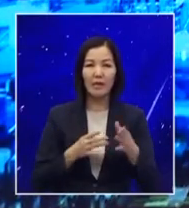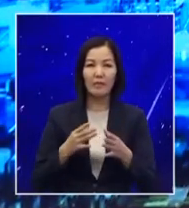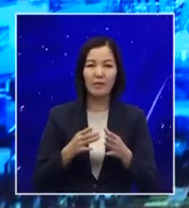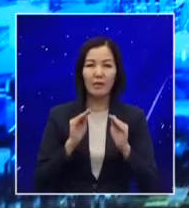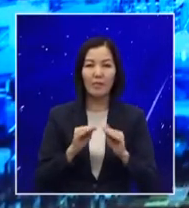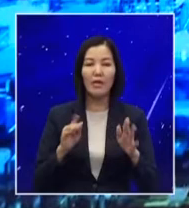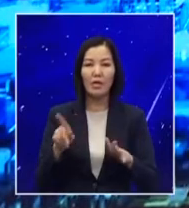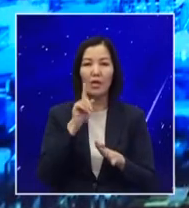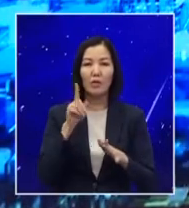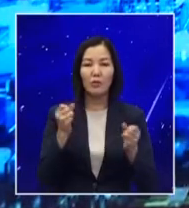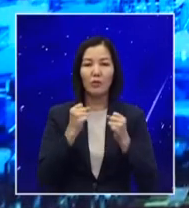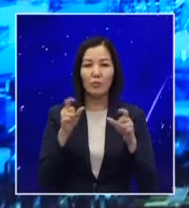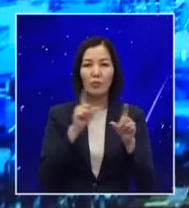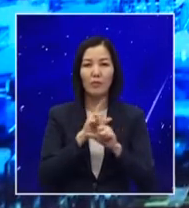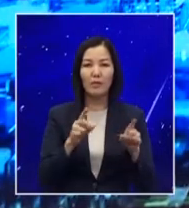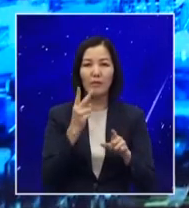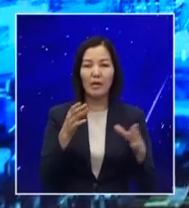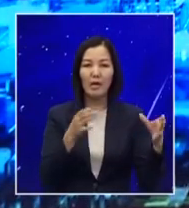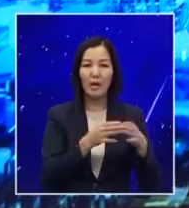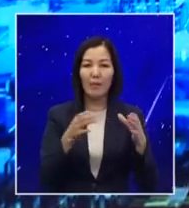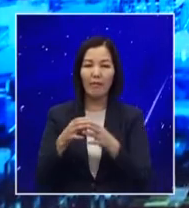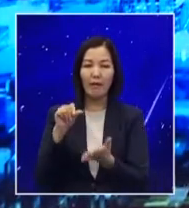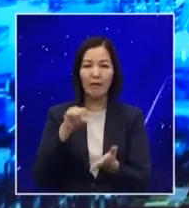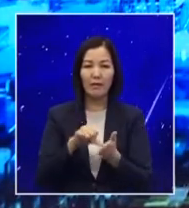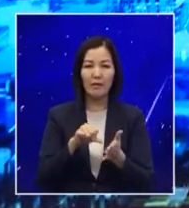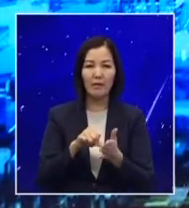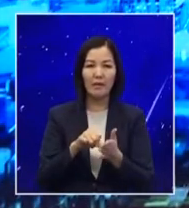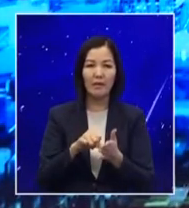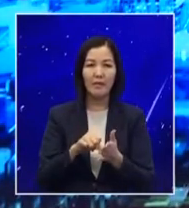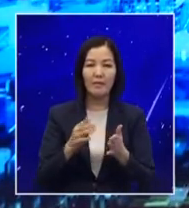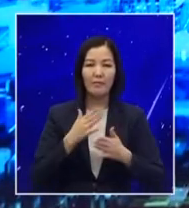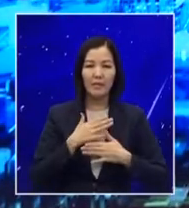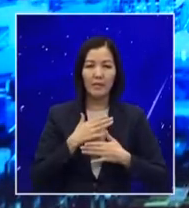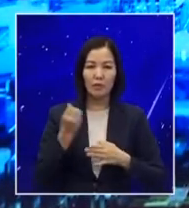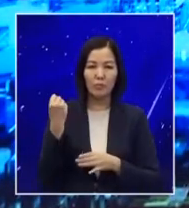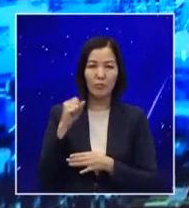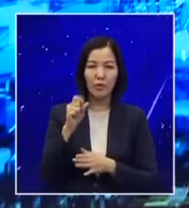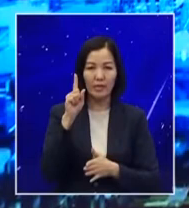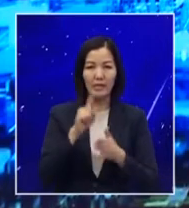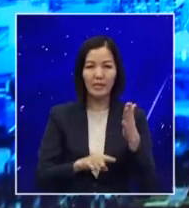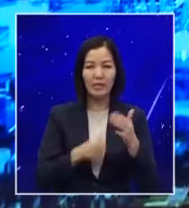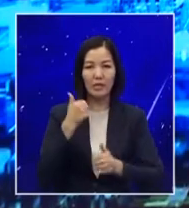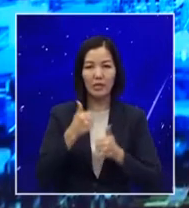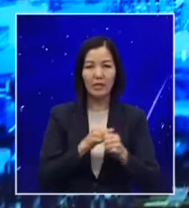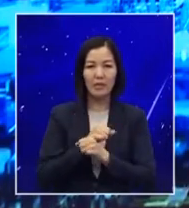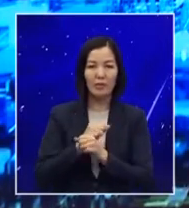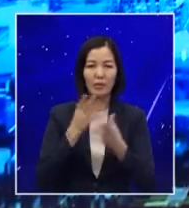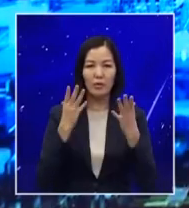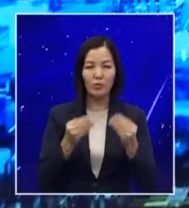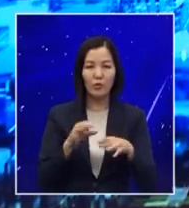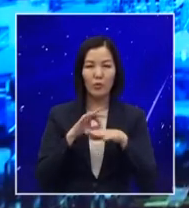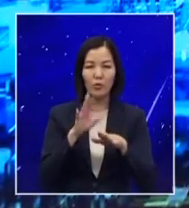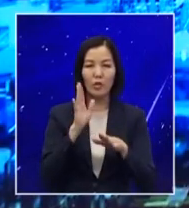және жасөспірімдер спорт мектебінен 2 команда қатысады. Мамандар жерлестеріміздің жүлделі болатынына сенеді. Жарыс демалыс